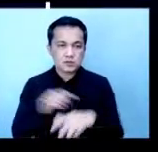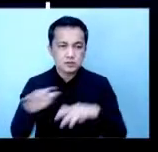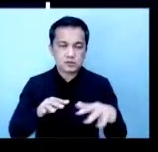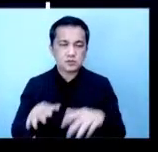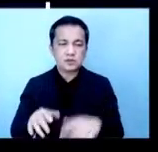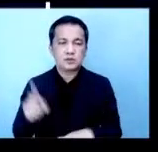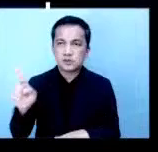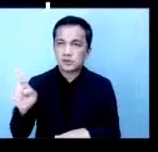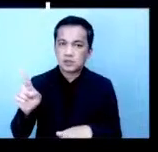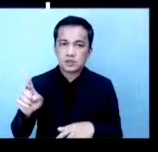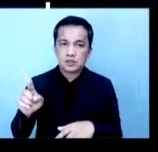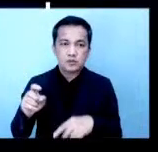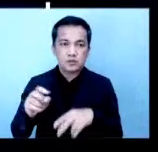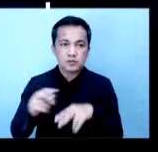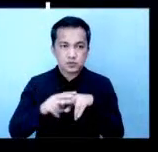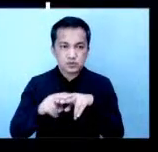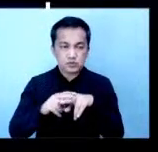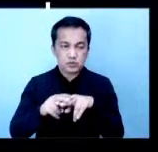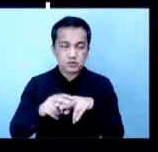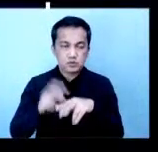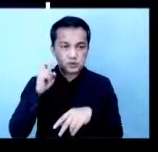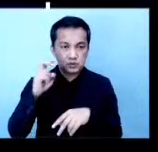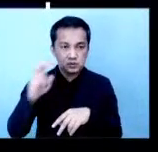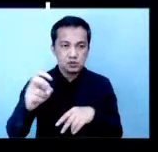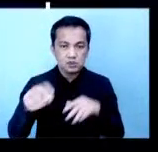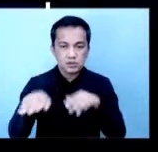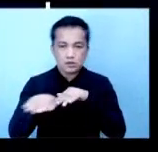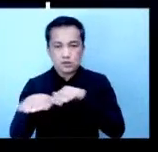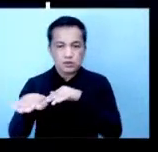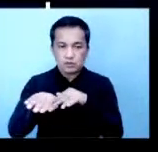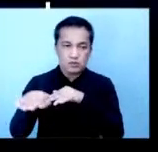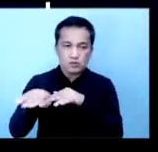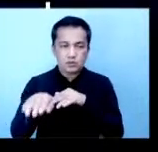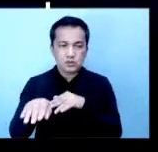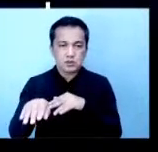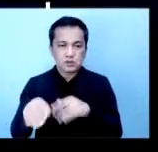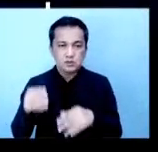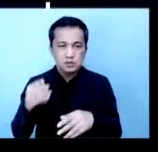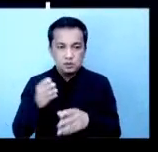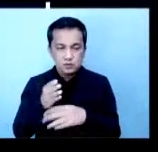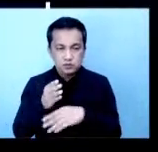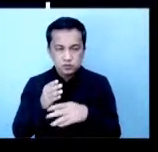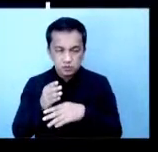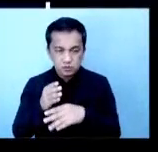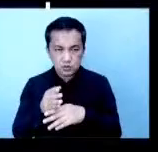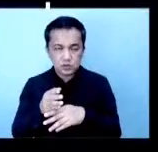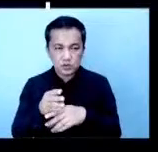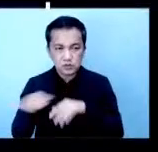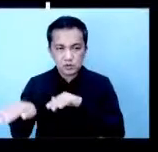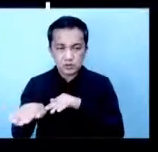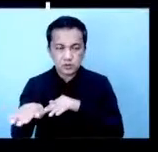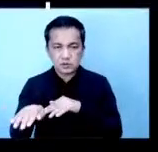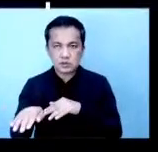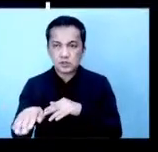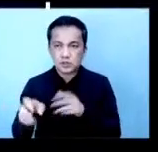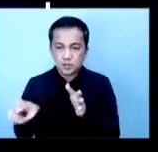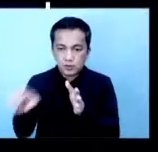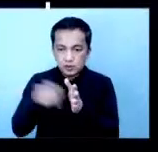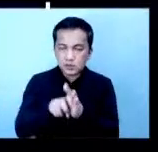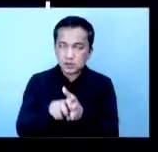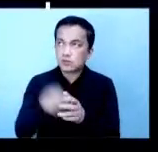parang babagsak ang bahagi ng Taipei MRT. Tiyempong may biyahe ng tren ng lumindol, kaya ang mga pasahero sa loob ng